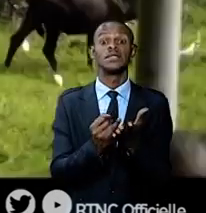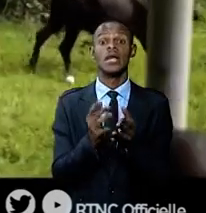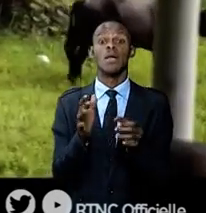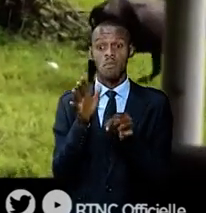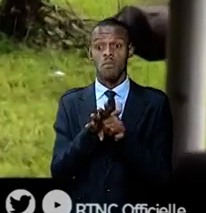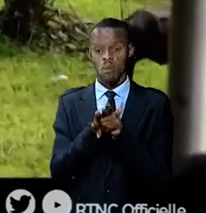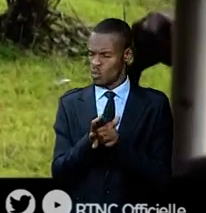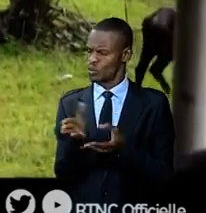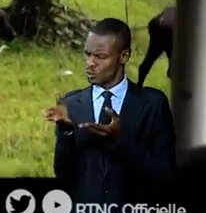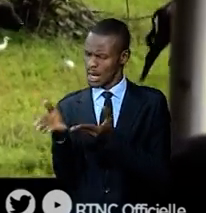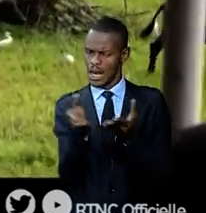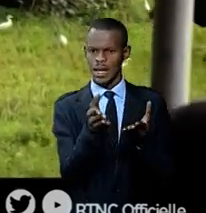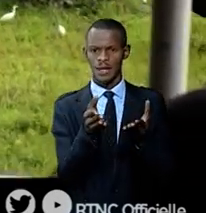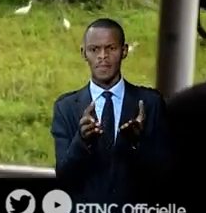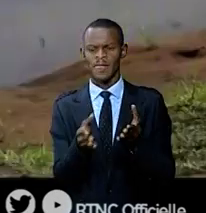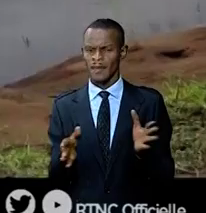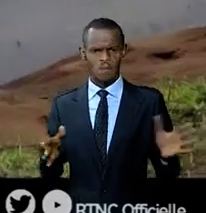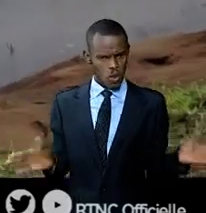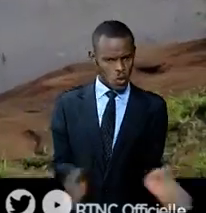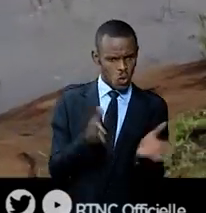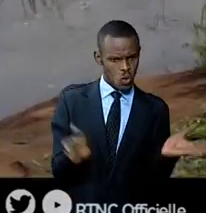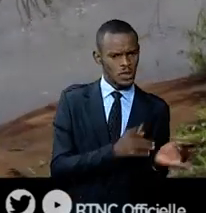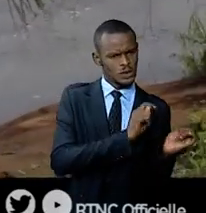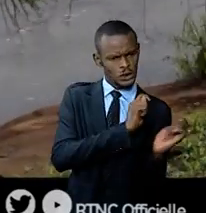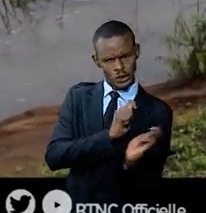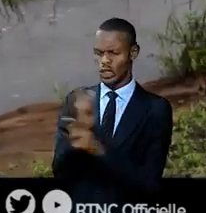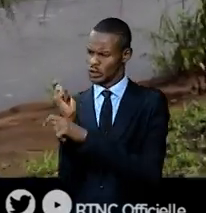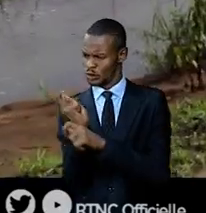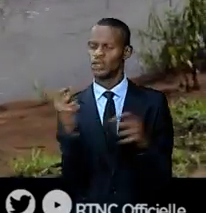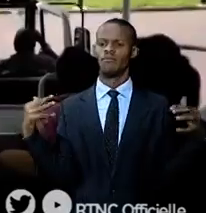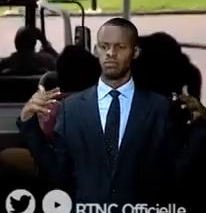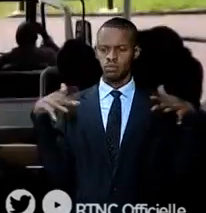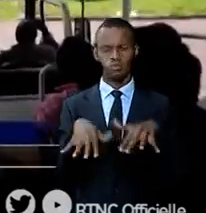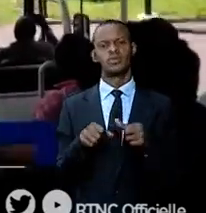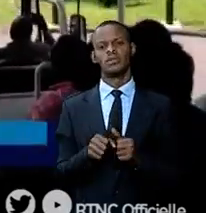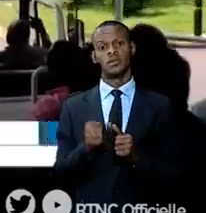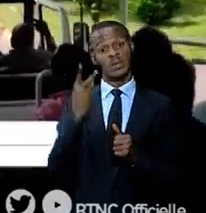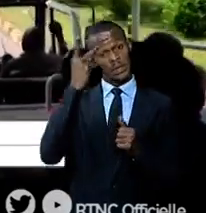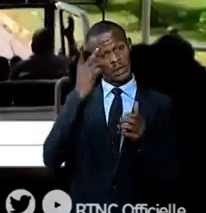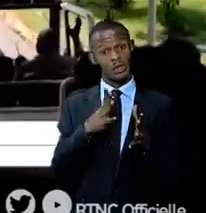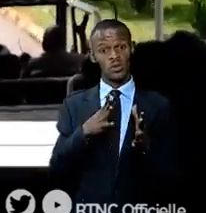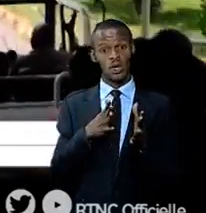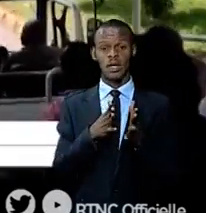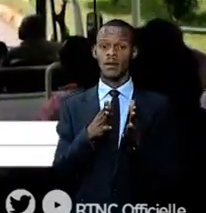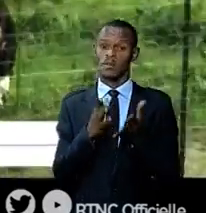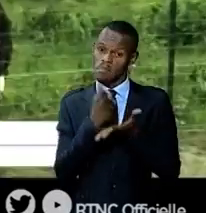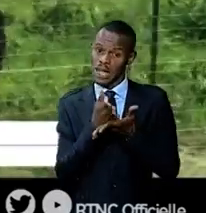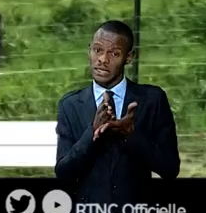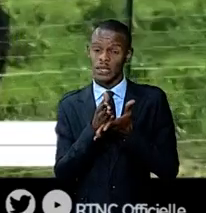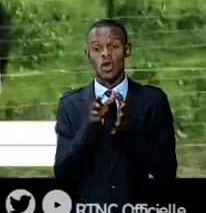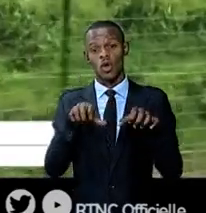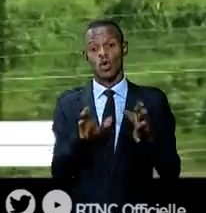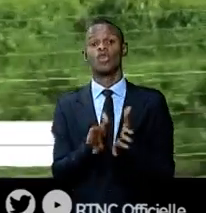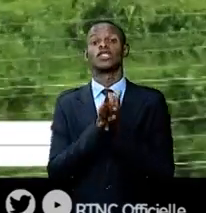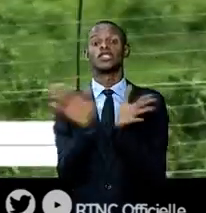une bonne politique incitative dans ces secteurs. Les Kinois en particulier et les Congolais en général, appelés à